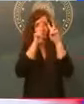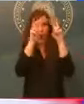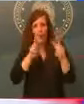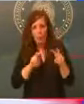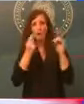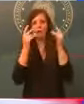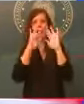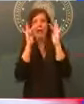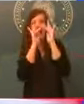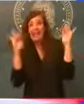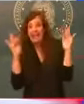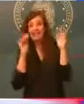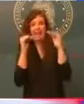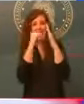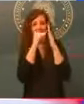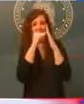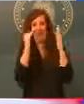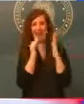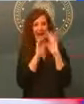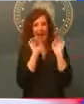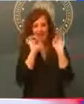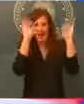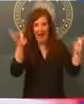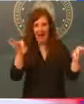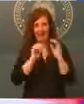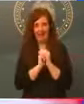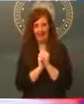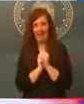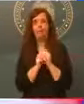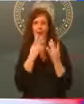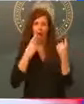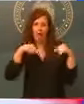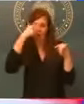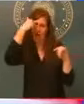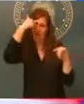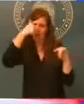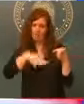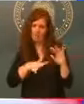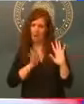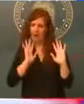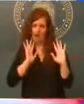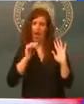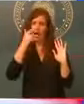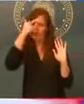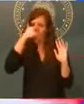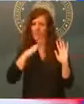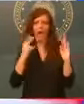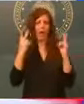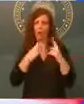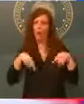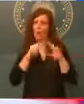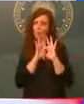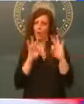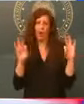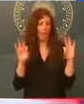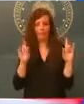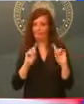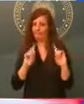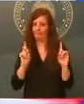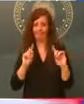a internet. Ma ci rendiamo conto e siamo perfettamente consapevoli che non eravamo preparati per